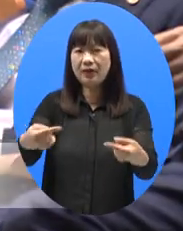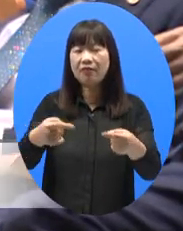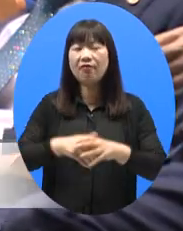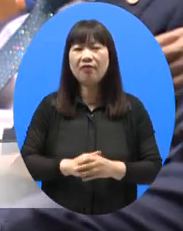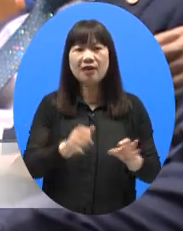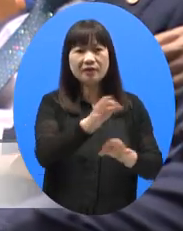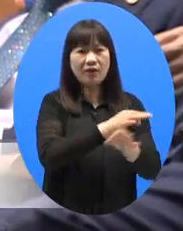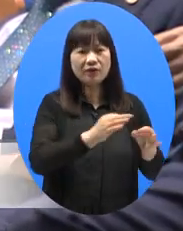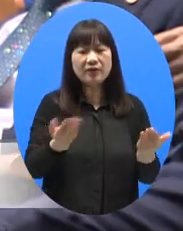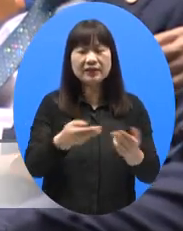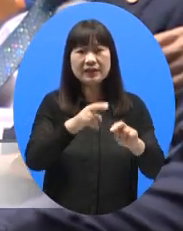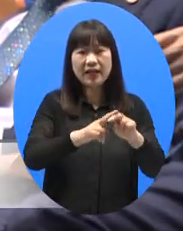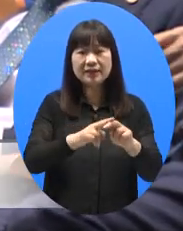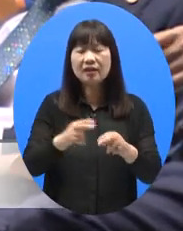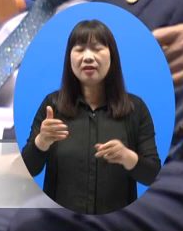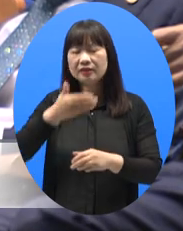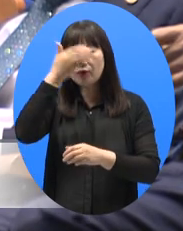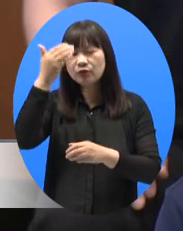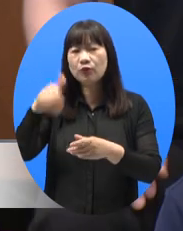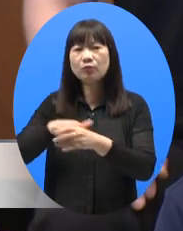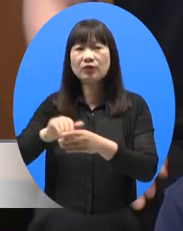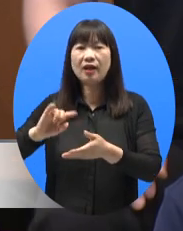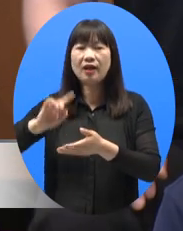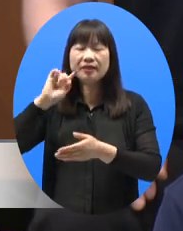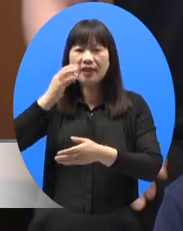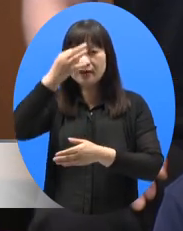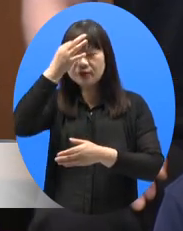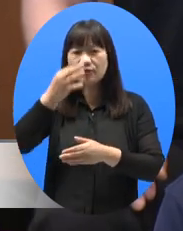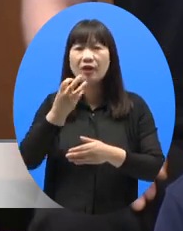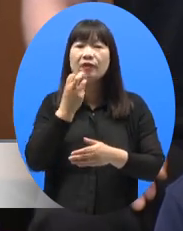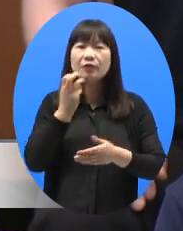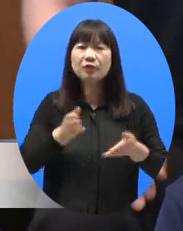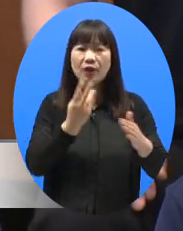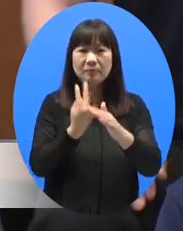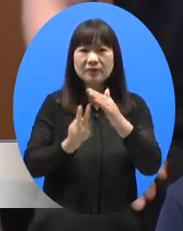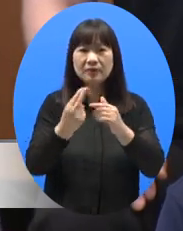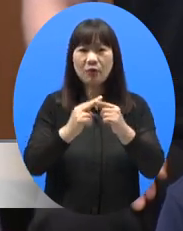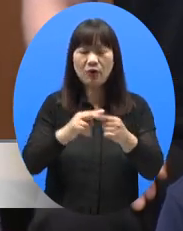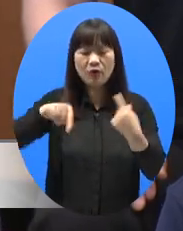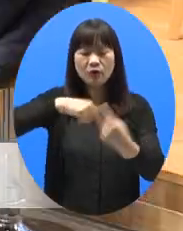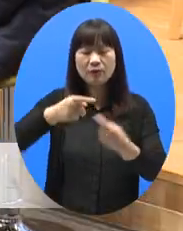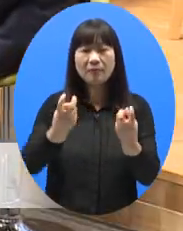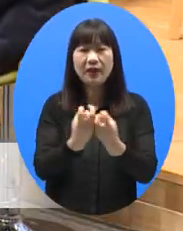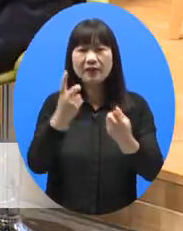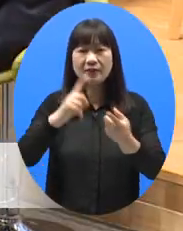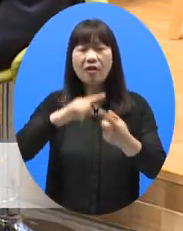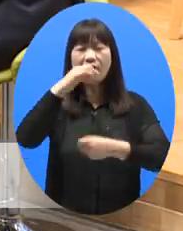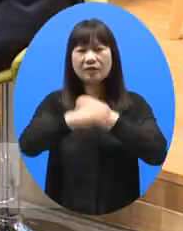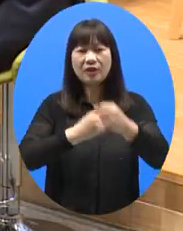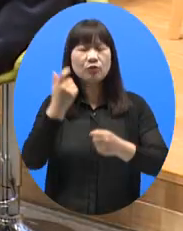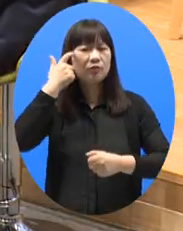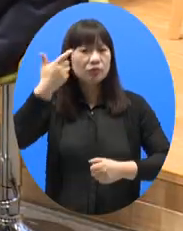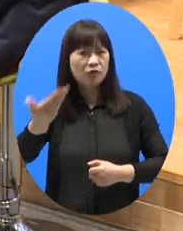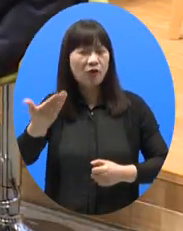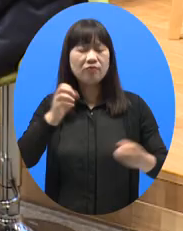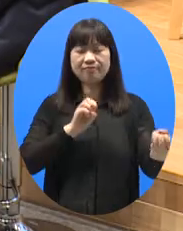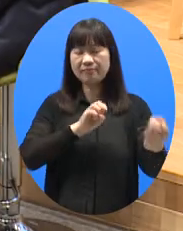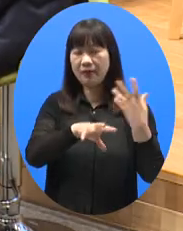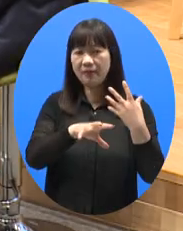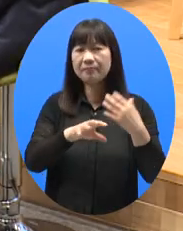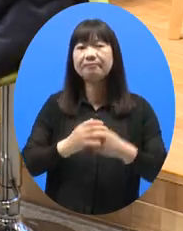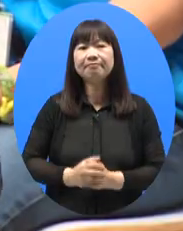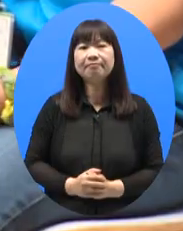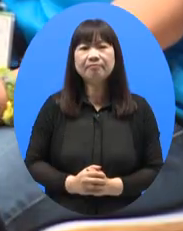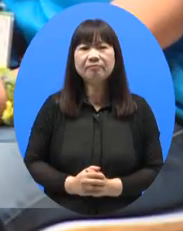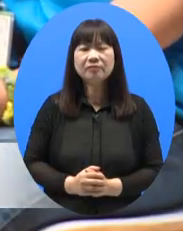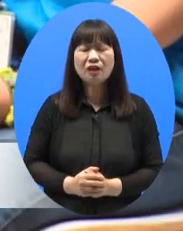경제, 일자리, 청년, 문화예술 등 경기도의 비전과 운영 방안에 대해 자유롭게 묻고 답하는 시간.